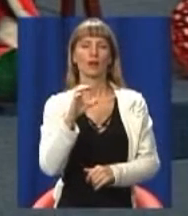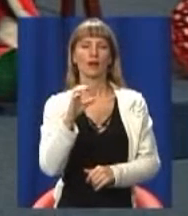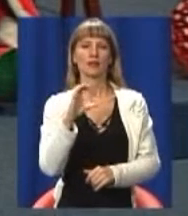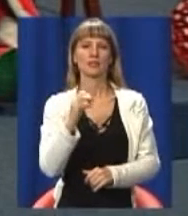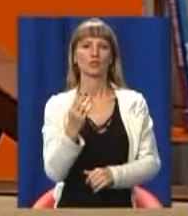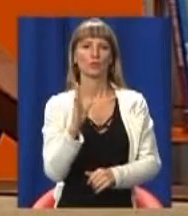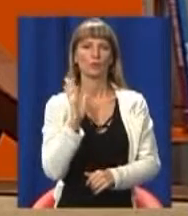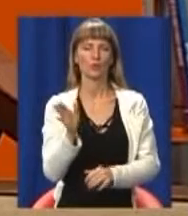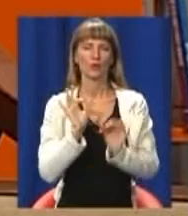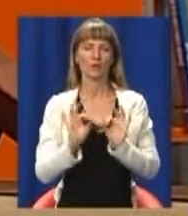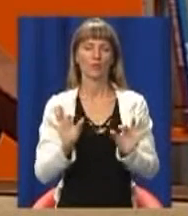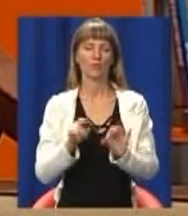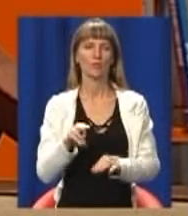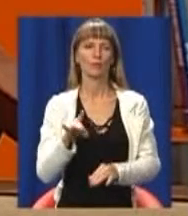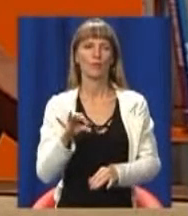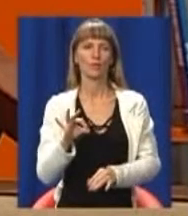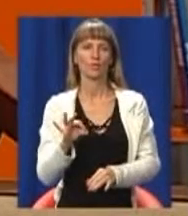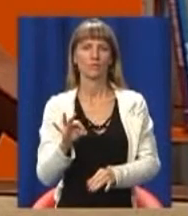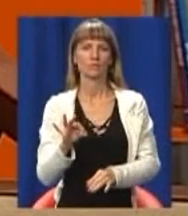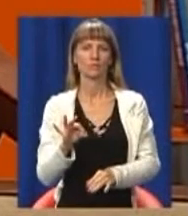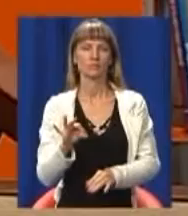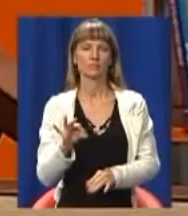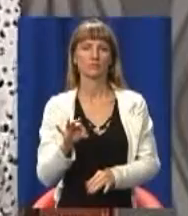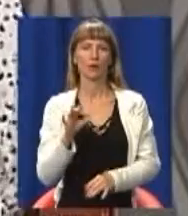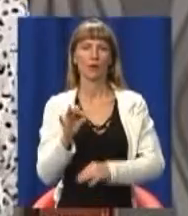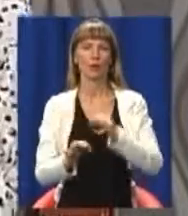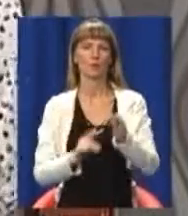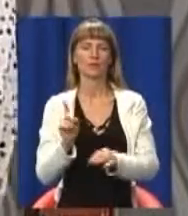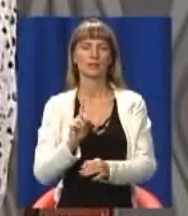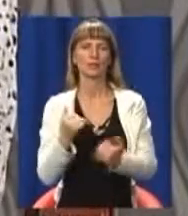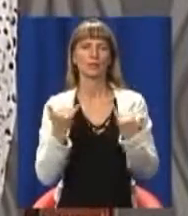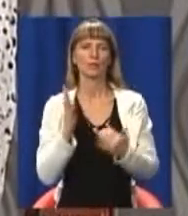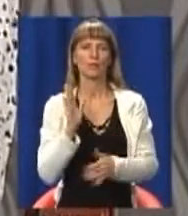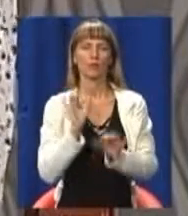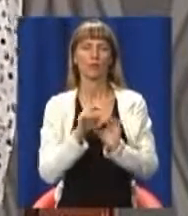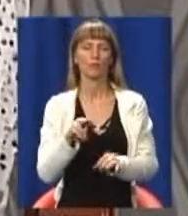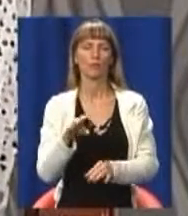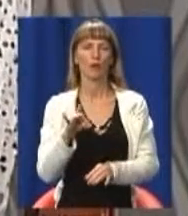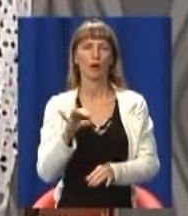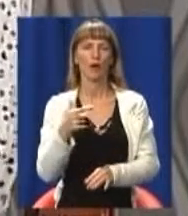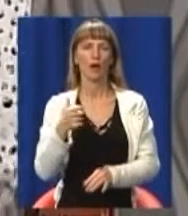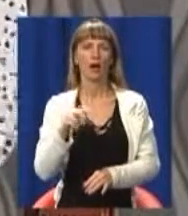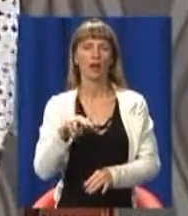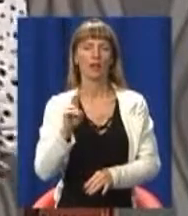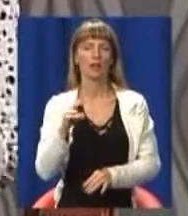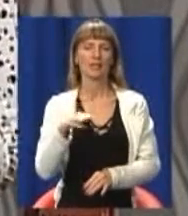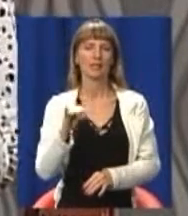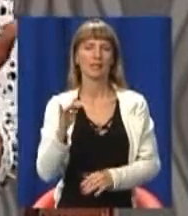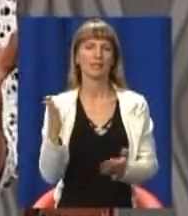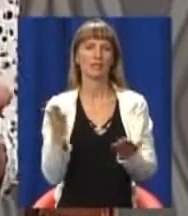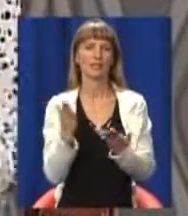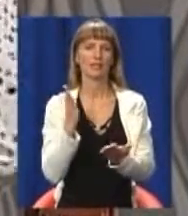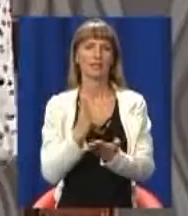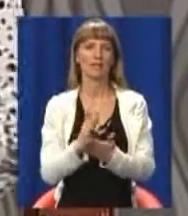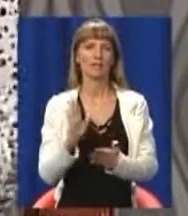мабуть, розповідати про, не про космос, а сьогодні ми будемо розповідати про галактики, які, звичайно, знаходяться